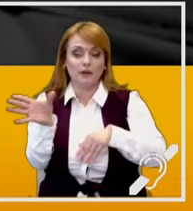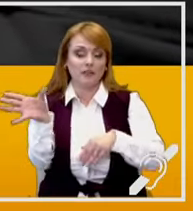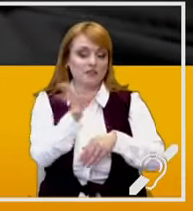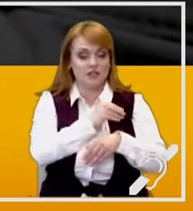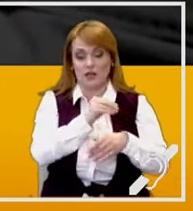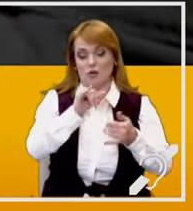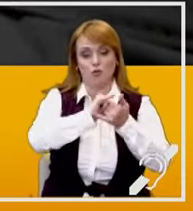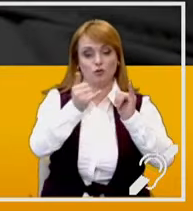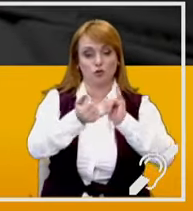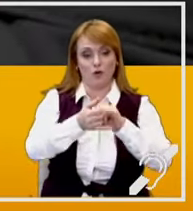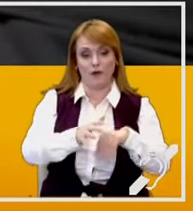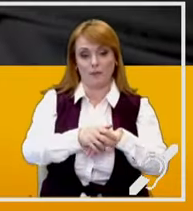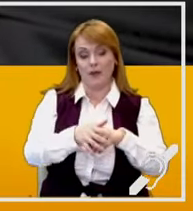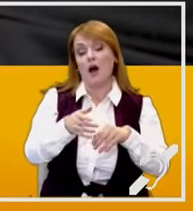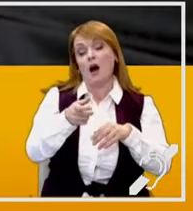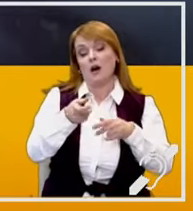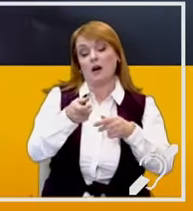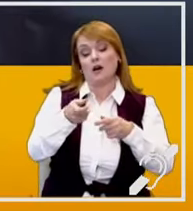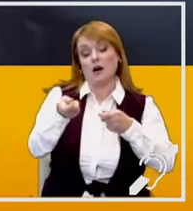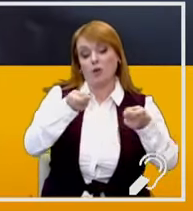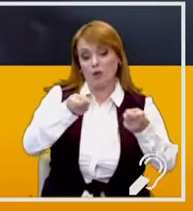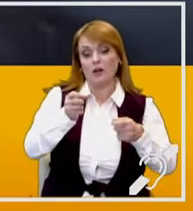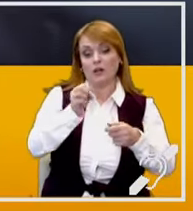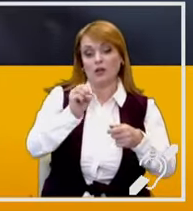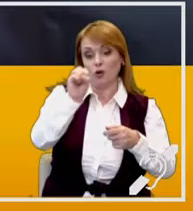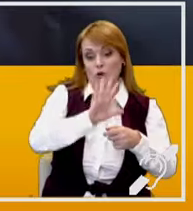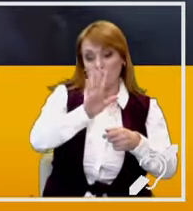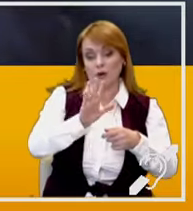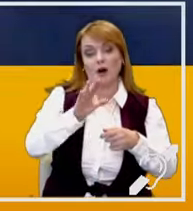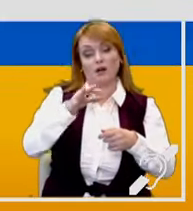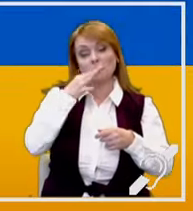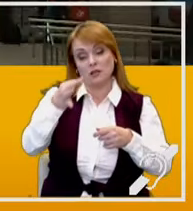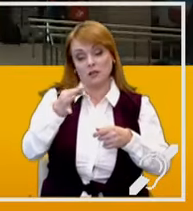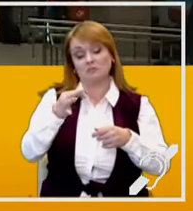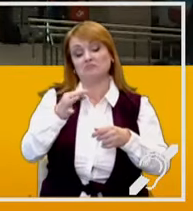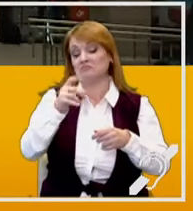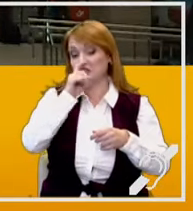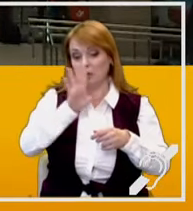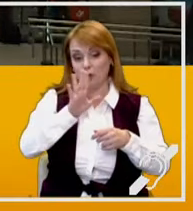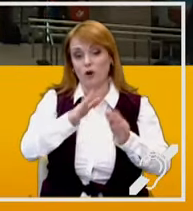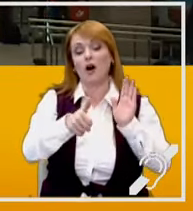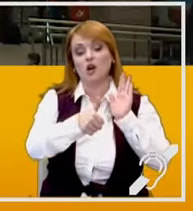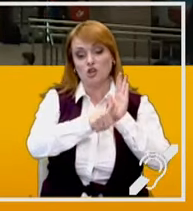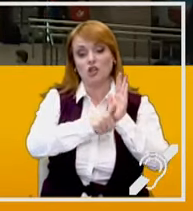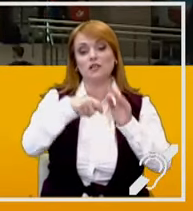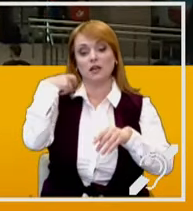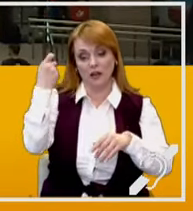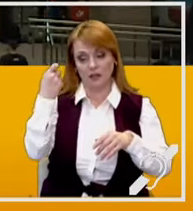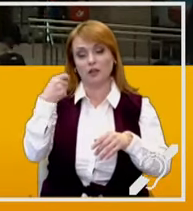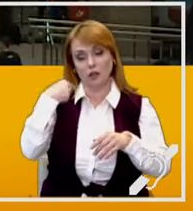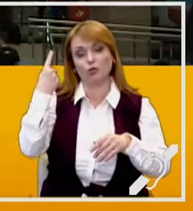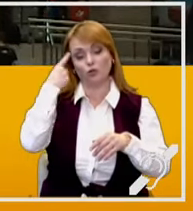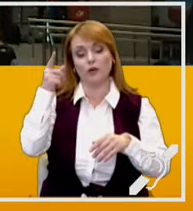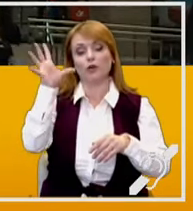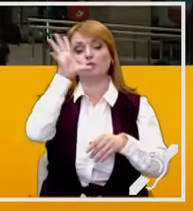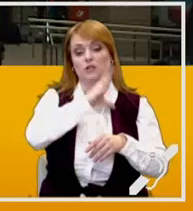rezonabil, pentru că practic sunt 6 ani, timp în care Chișinăul trebuie să progreseze enorm pentru a fi gata să devină oficial stat